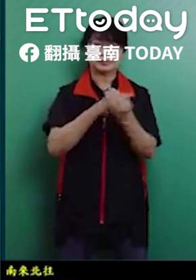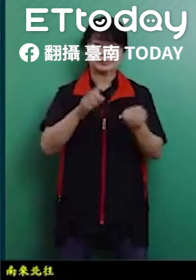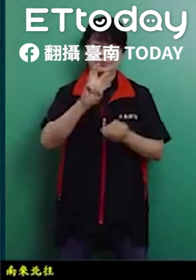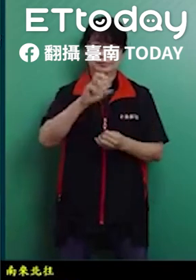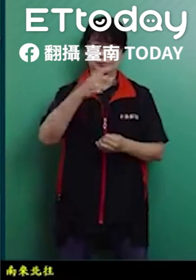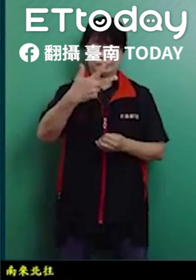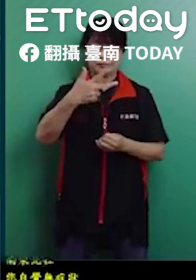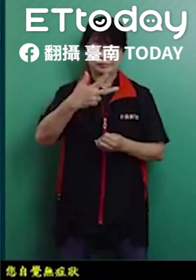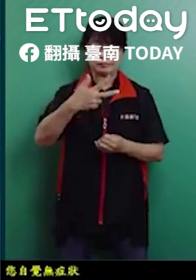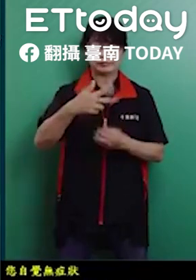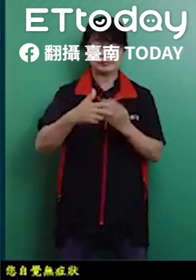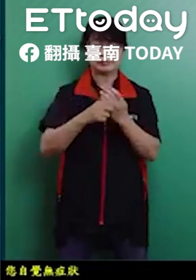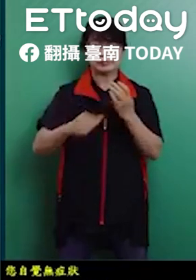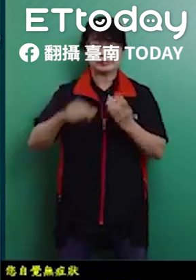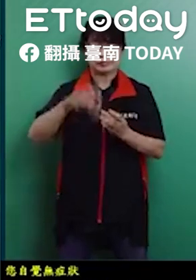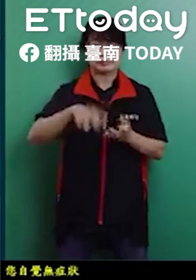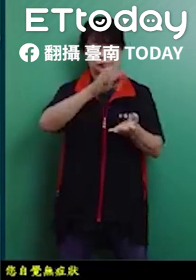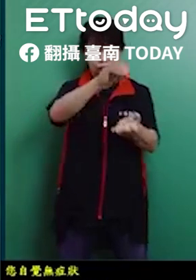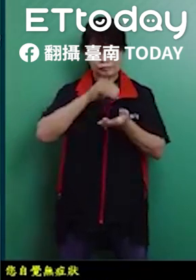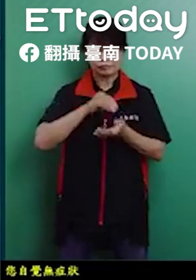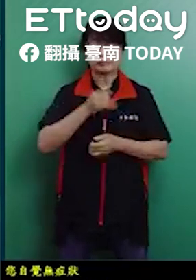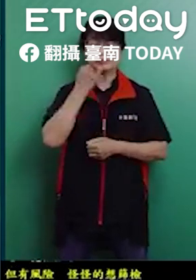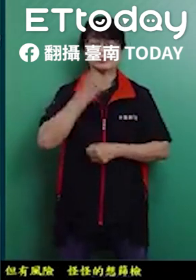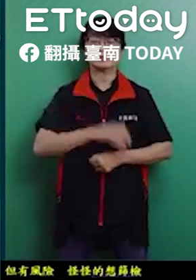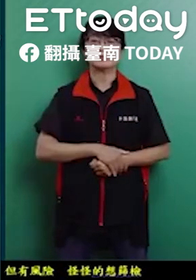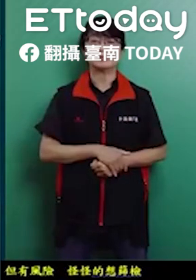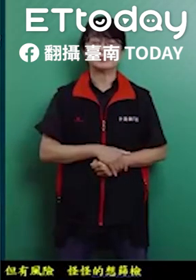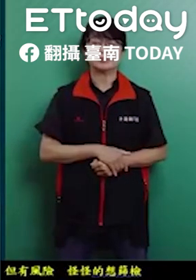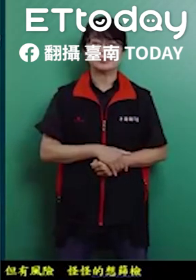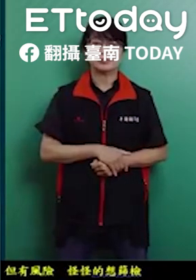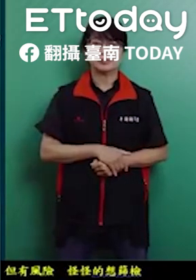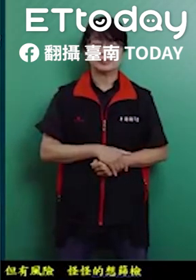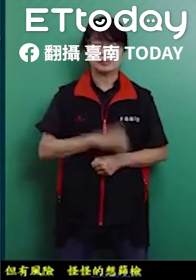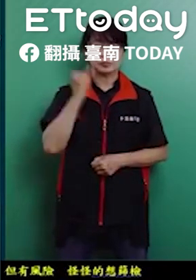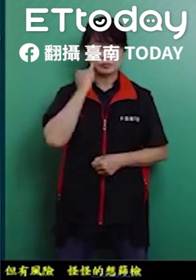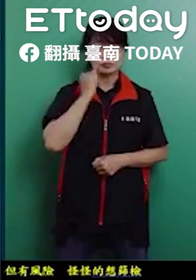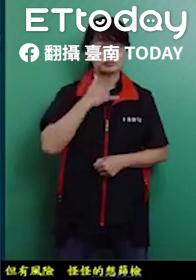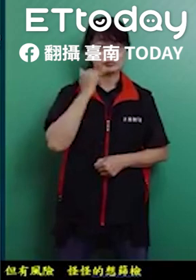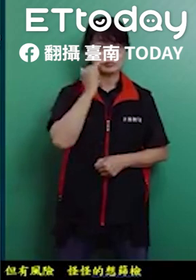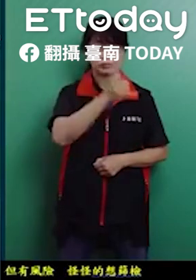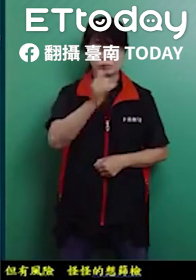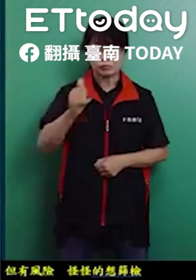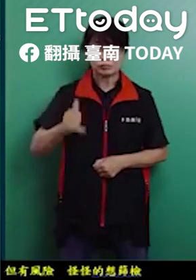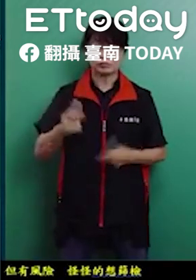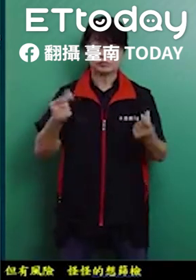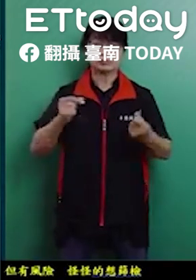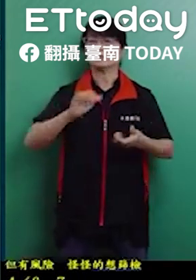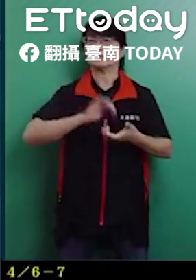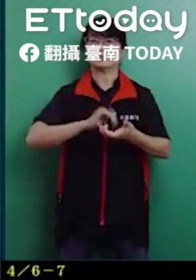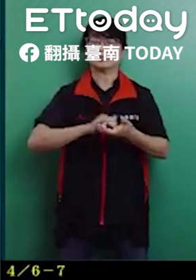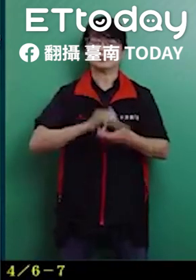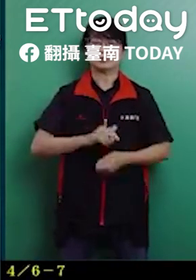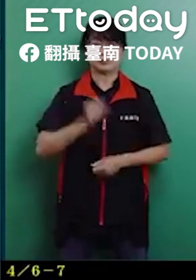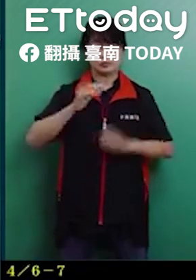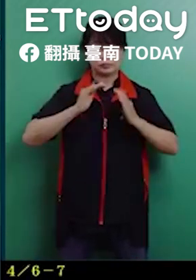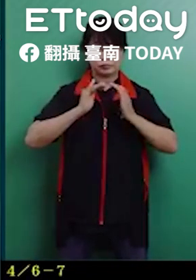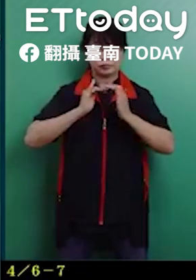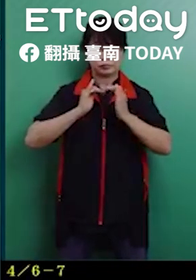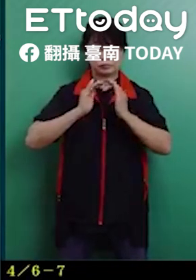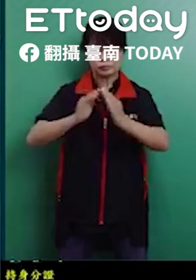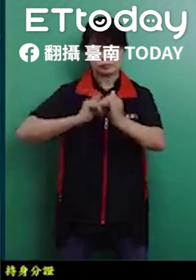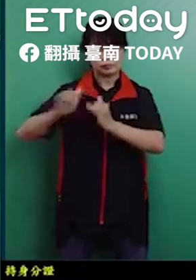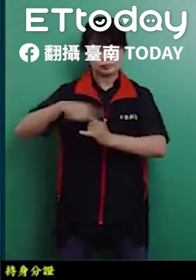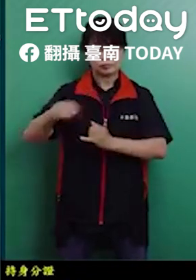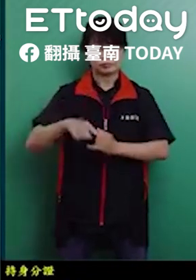居家快筛，没有限定没有限定你有重叠足迹，只要你是台南市民。好，持着身份证哦，就可